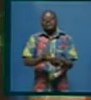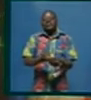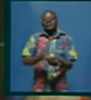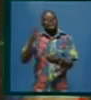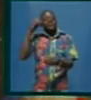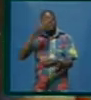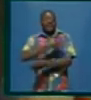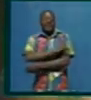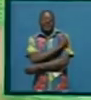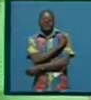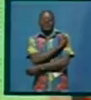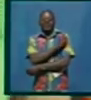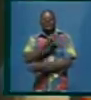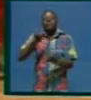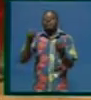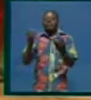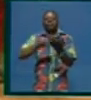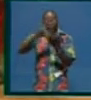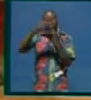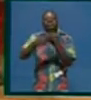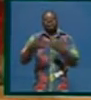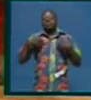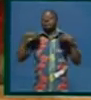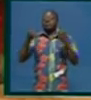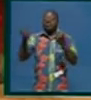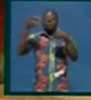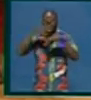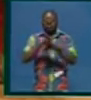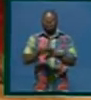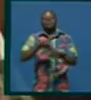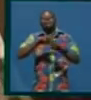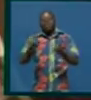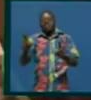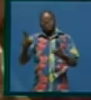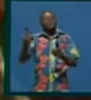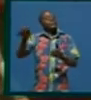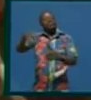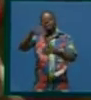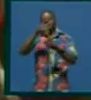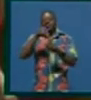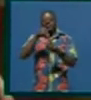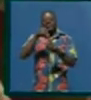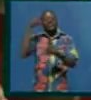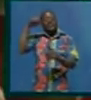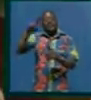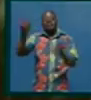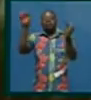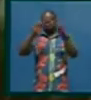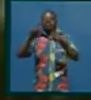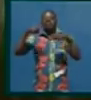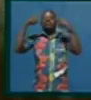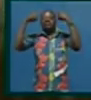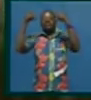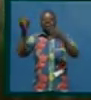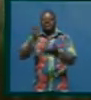Plusieurs projets interviennent dans le secteur de la santé au Sahel, mais Soulissane a sa particularité et des succès majeurs sont à noter.